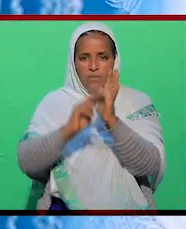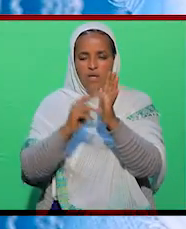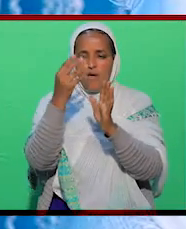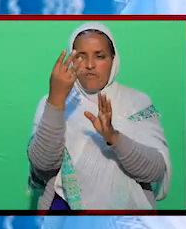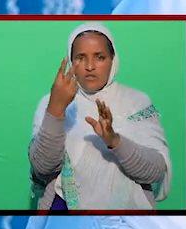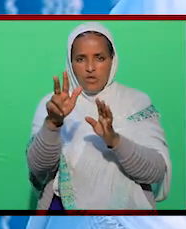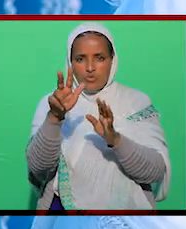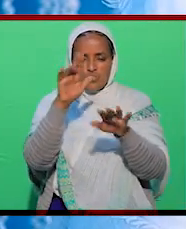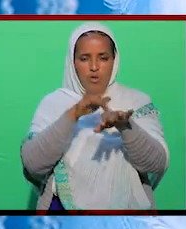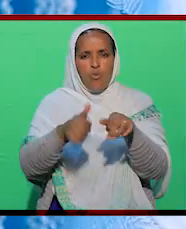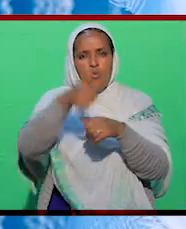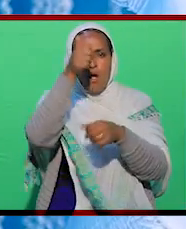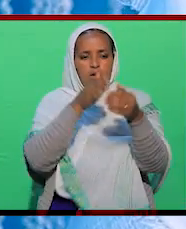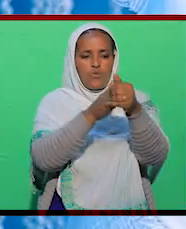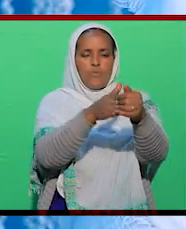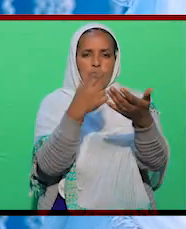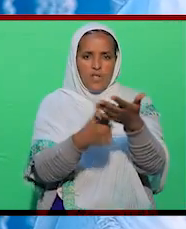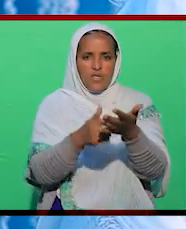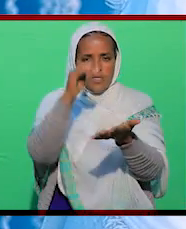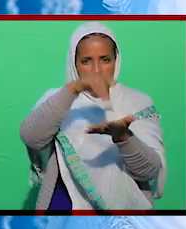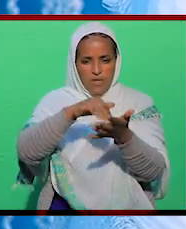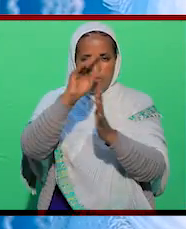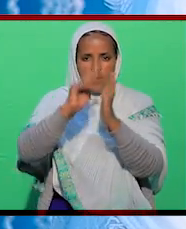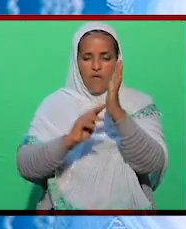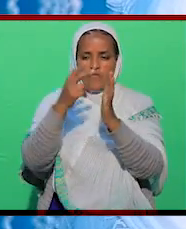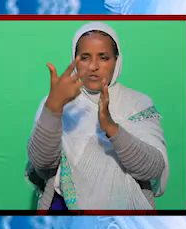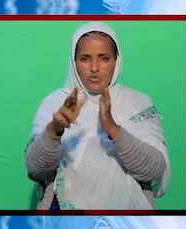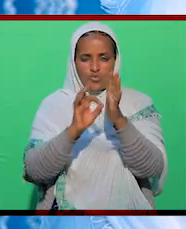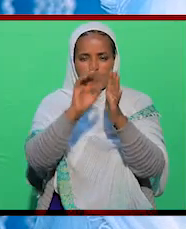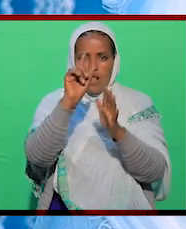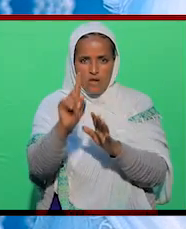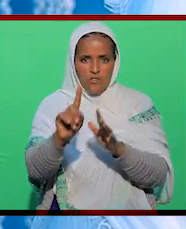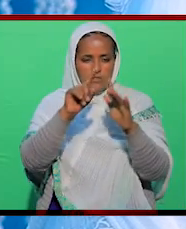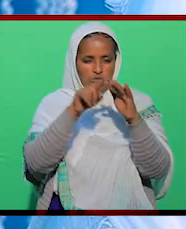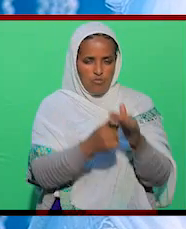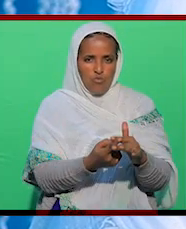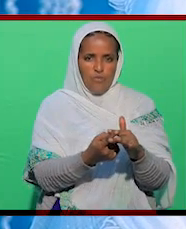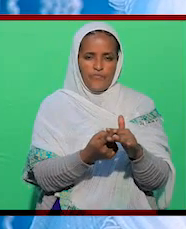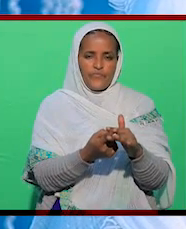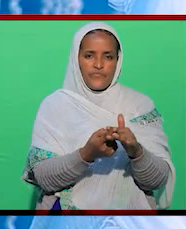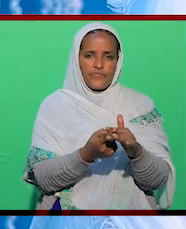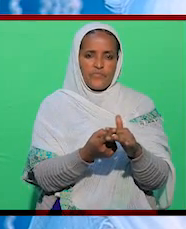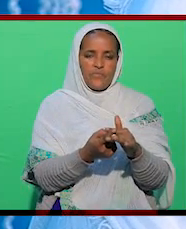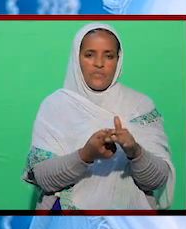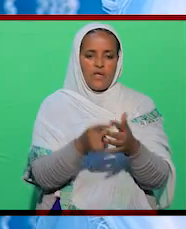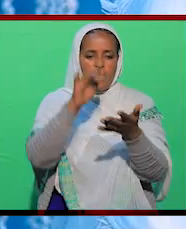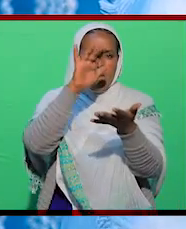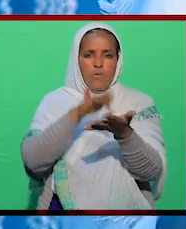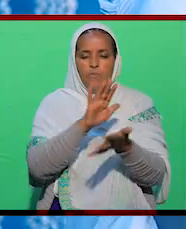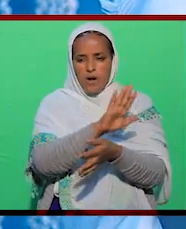ኦሪት ዘዳግም ምዕራፍ 13 ላይ ዋናው መመሪያ ይሄ ነው። ኦሪት ዘዳግም ምዕራፍ 13 ከቁጥር 1 ጀምሮ